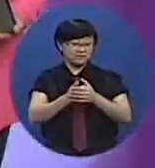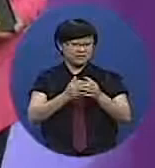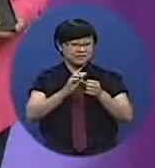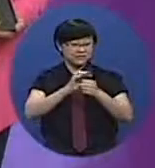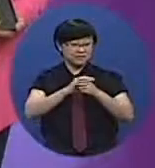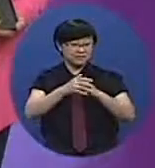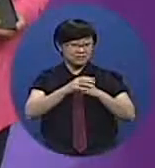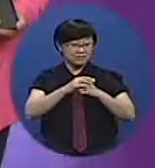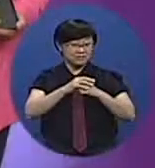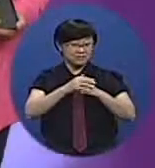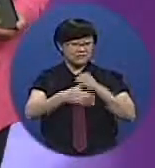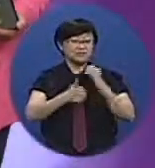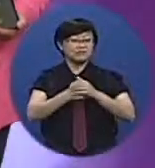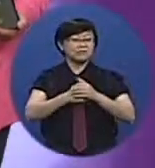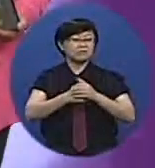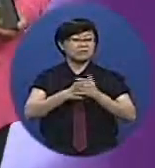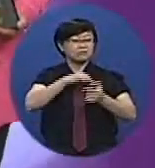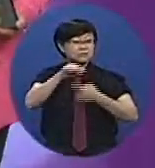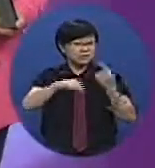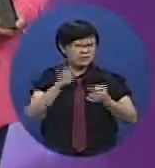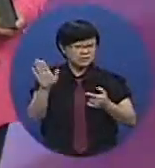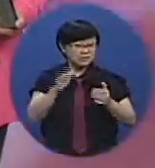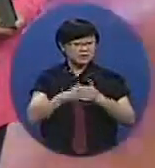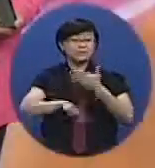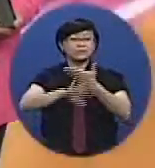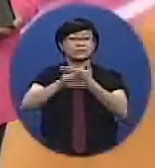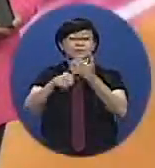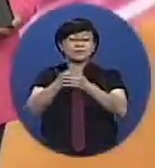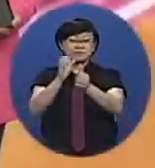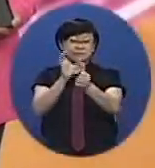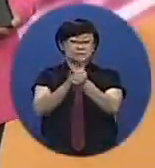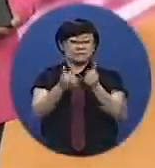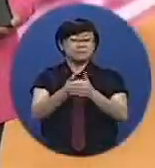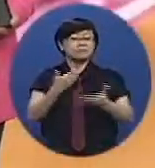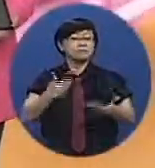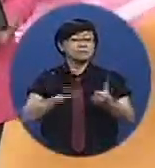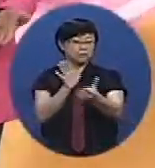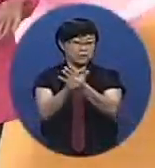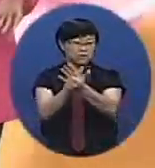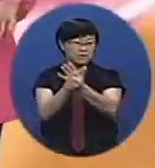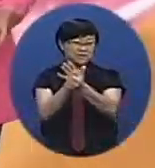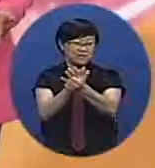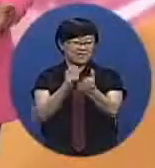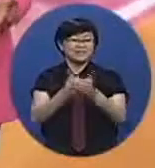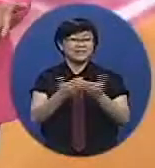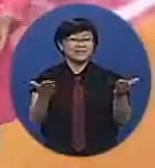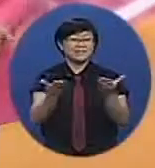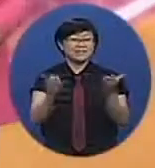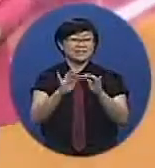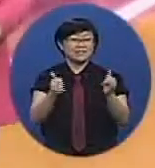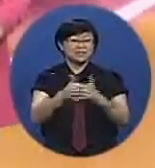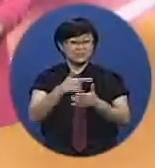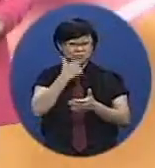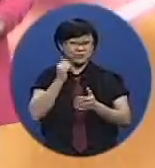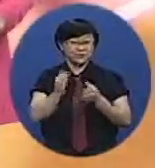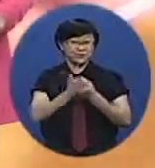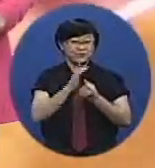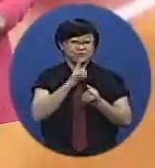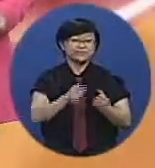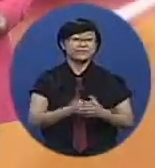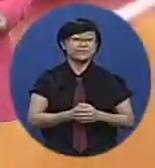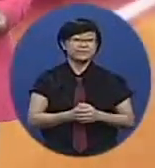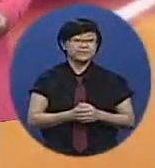계시는군요. 가수원 저는 하는 게 아니고 네. 남의 거지만 지금 바쁘니까. 아, 일손이 딸리니까. 네. 가서